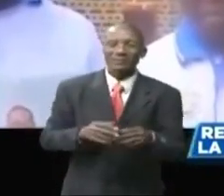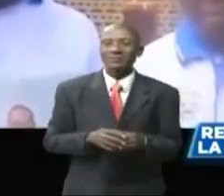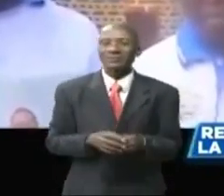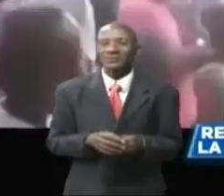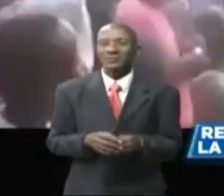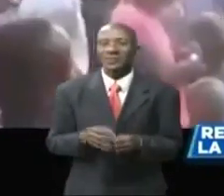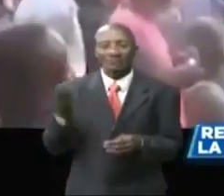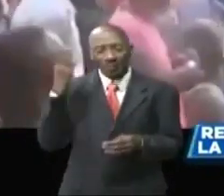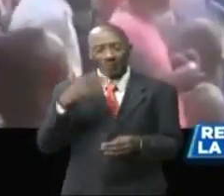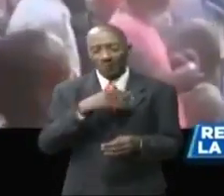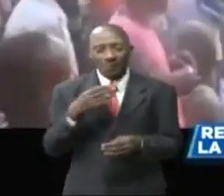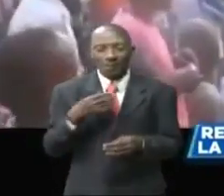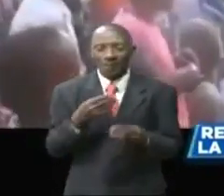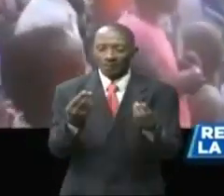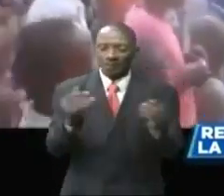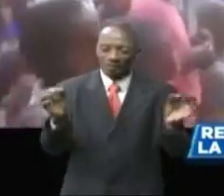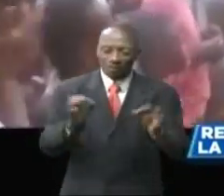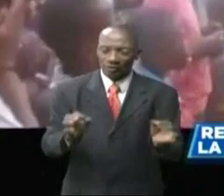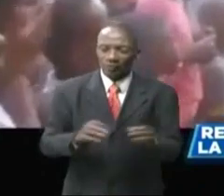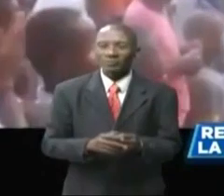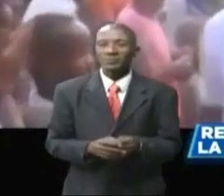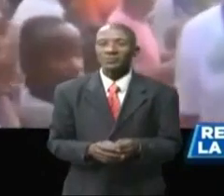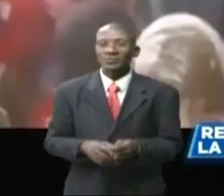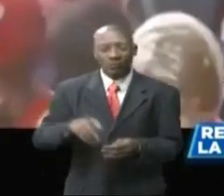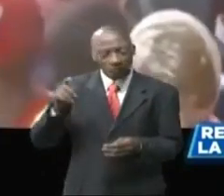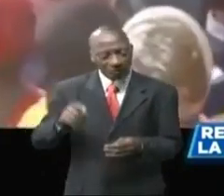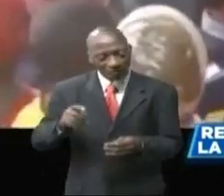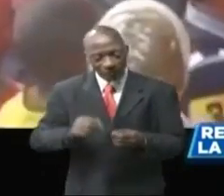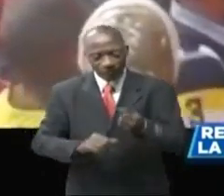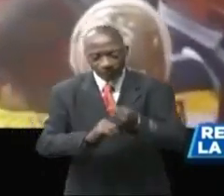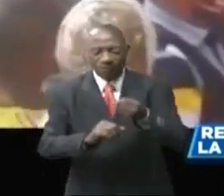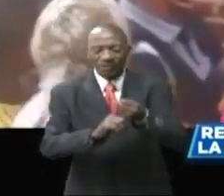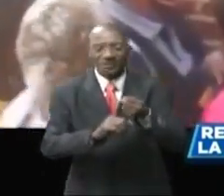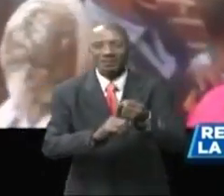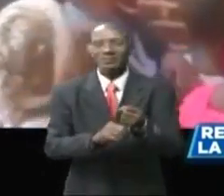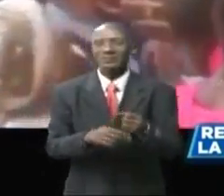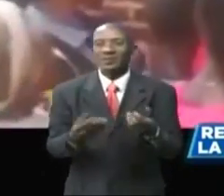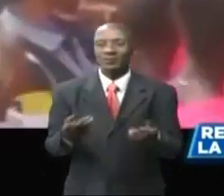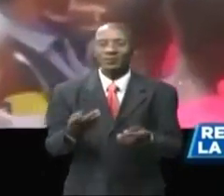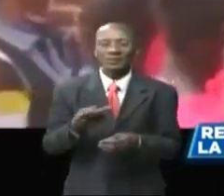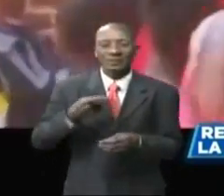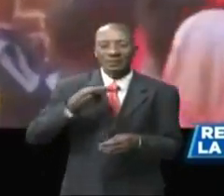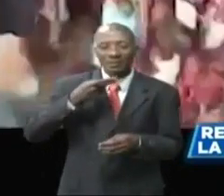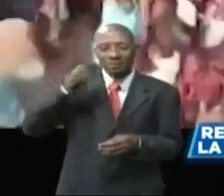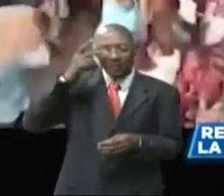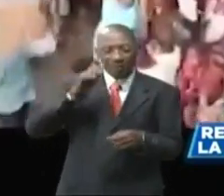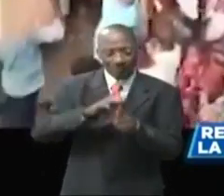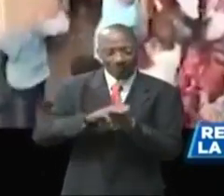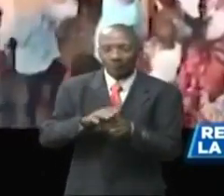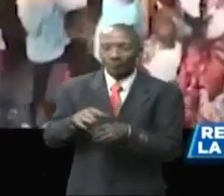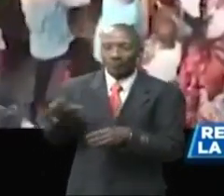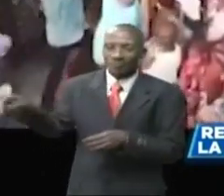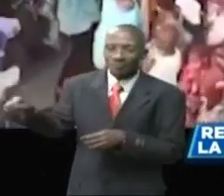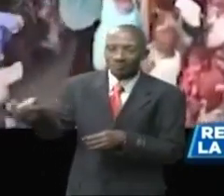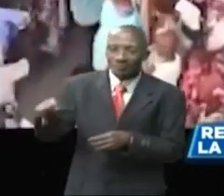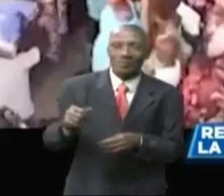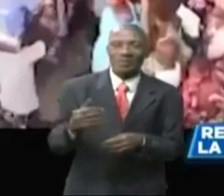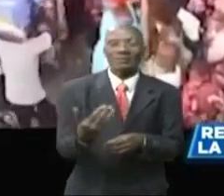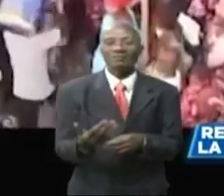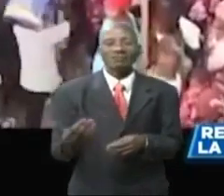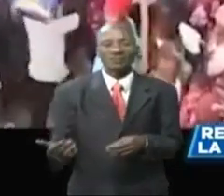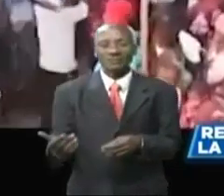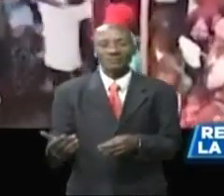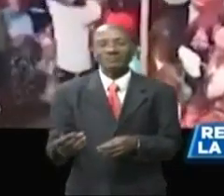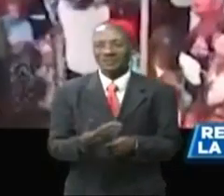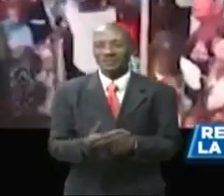2023-2024. Même ambiance à Bukavu, à l'orphelinat Orvis, qui héberge plus de 2500 orphelins, veuves et